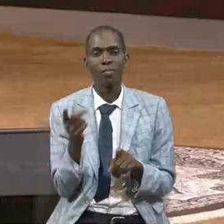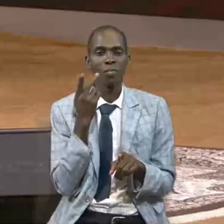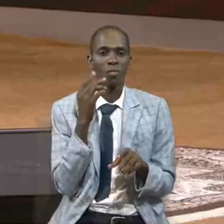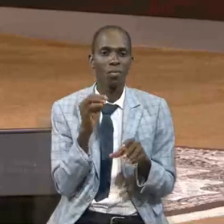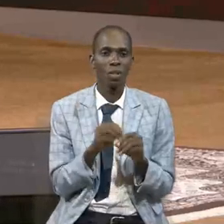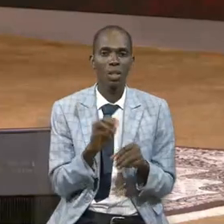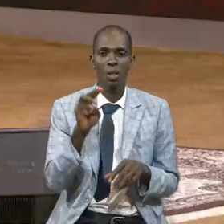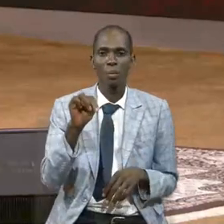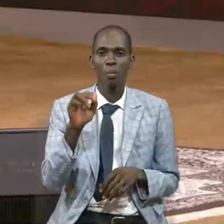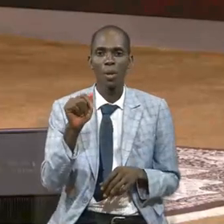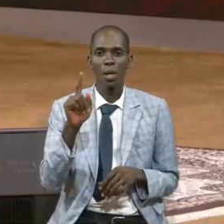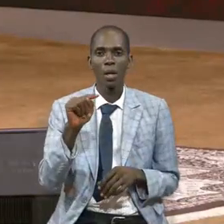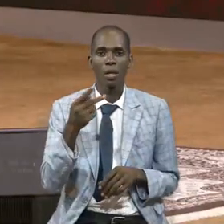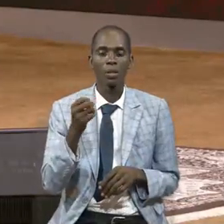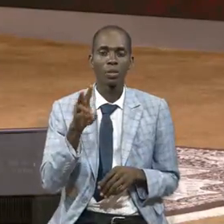Matthieu